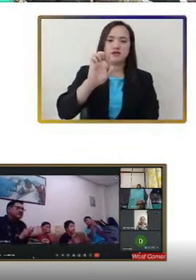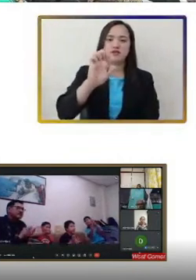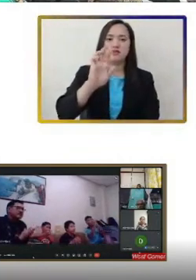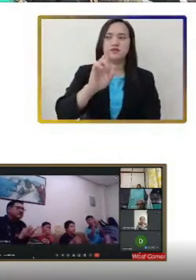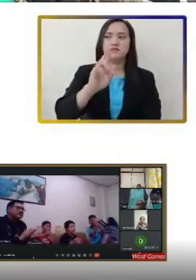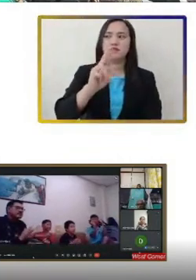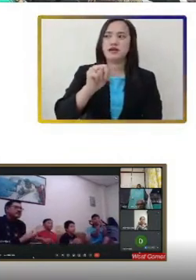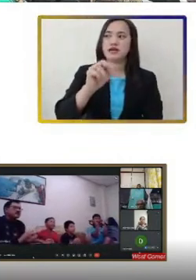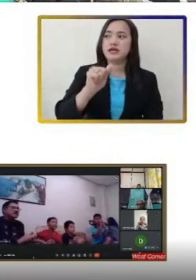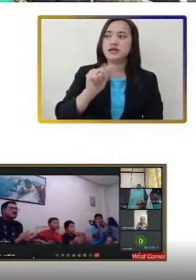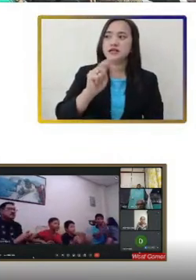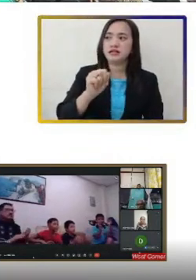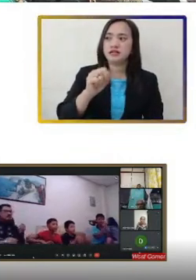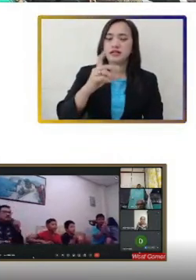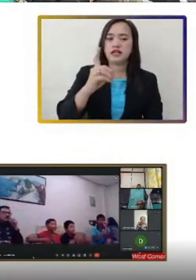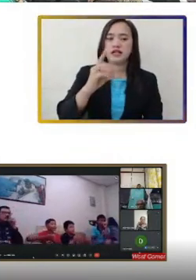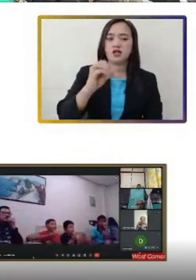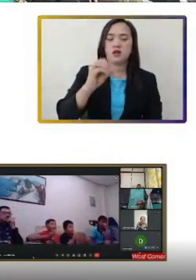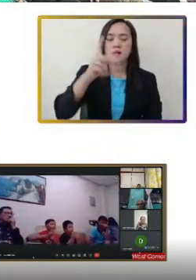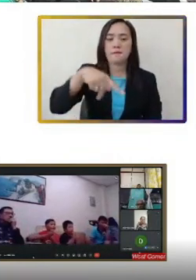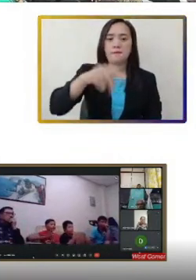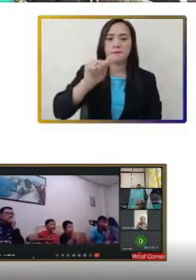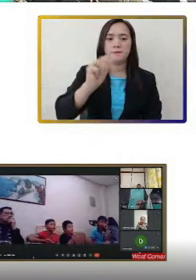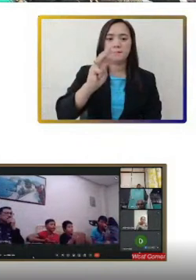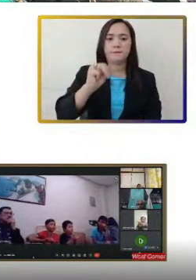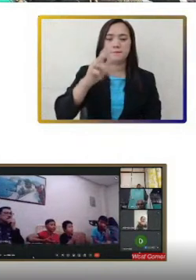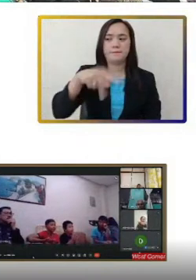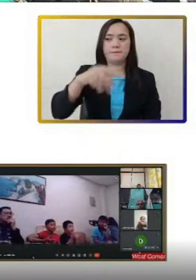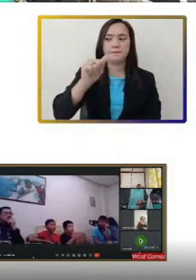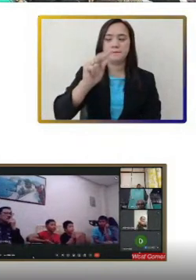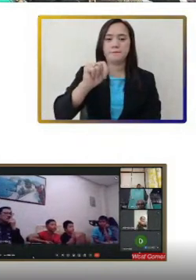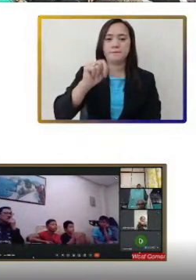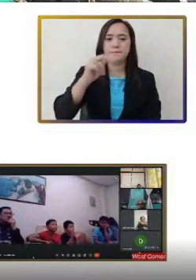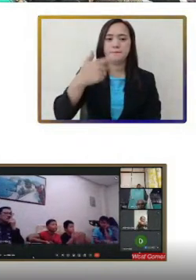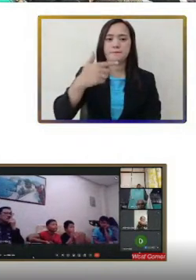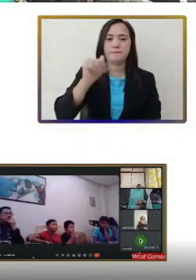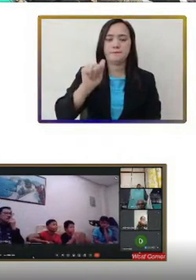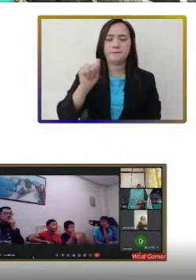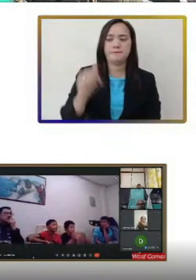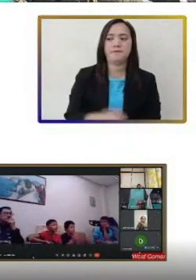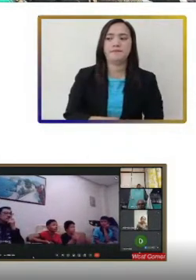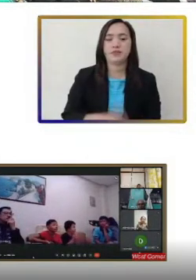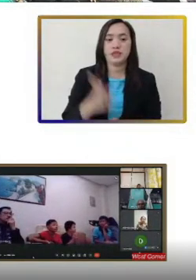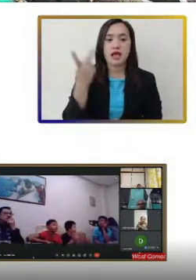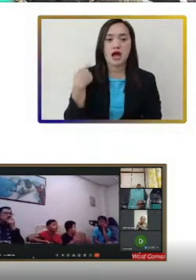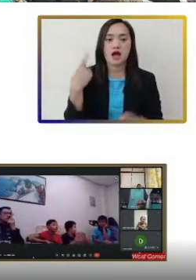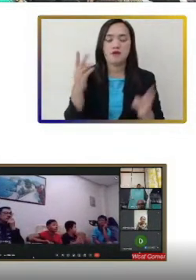Pedro Christian Bible Baptist Church. Pero napakalaki po niyan. Ngayon, at